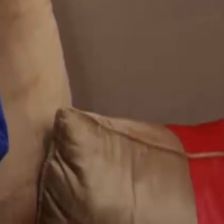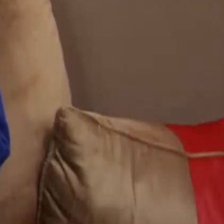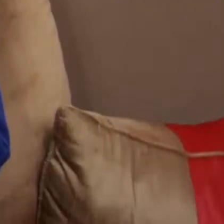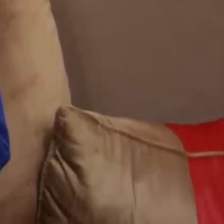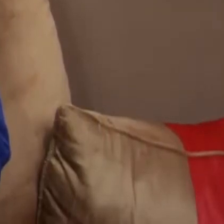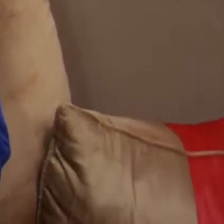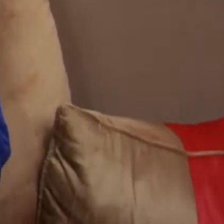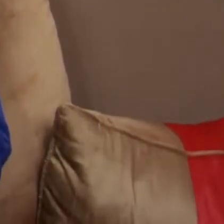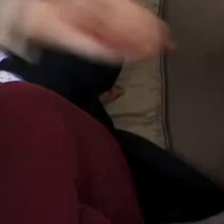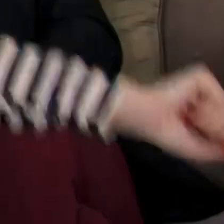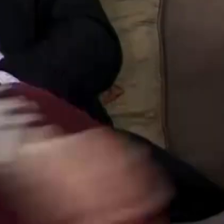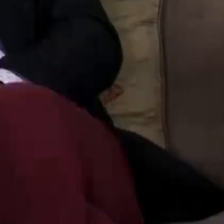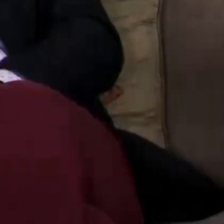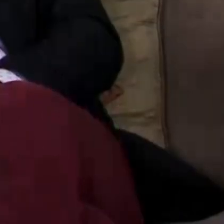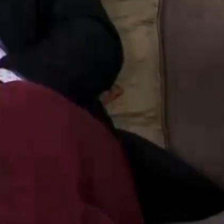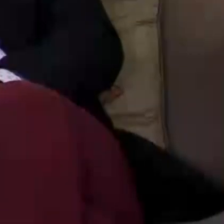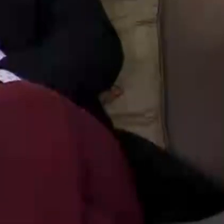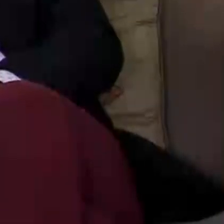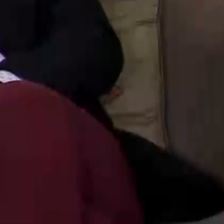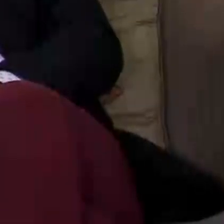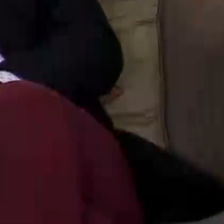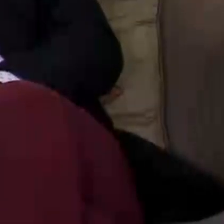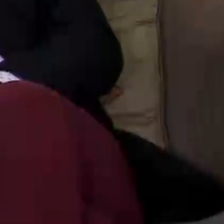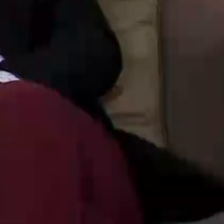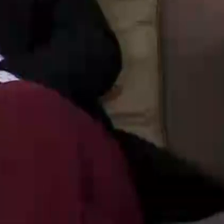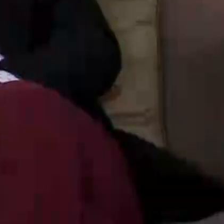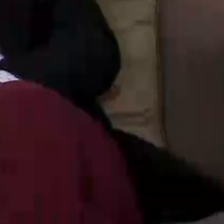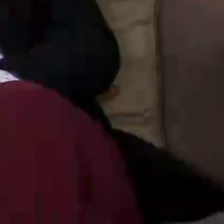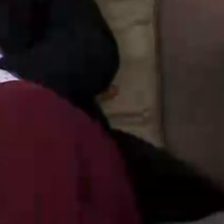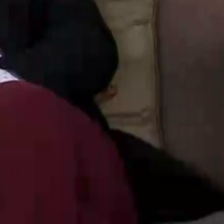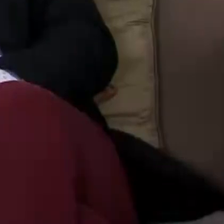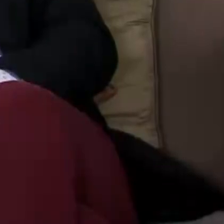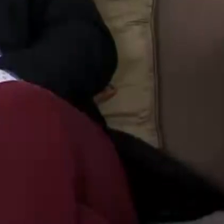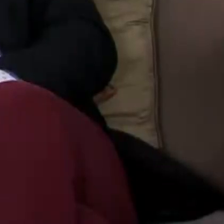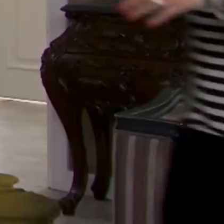siyah pantolon üstü, siyah beyaz çizgili şifon bluzuyla Kemal'in yanına gitti.